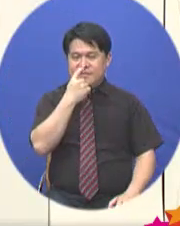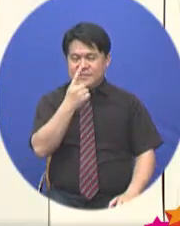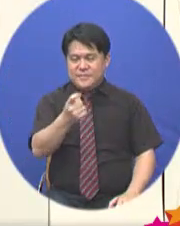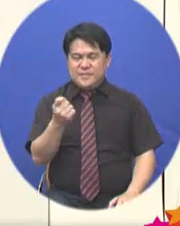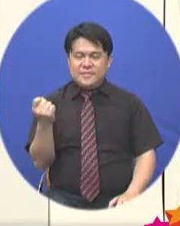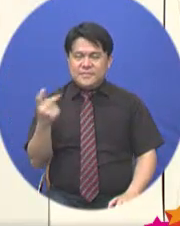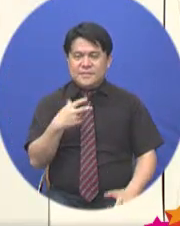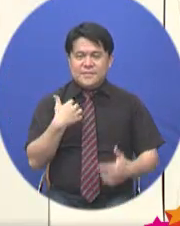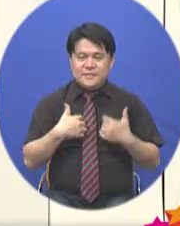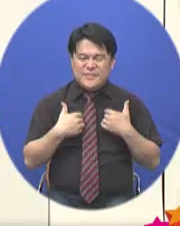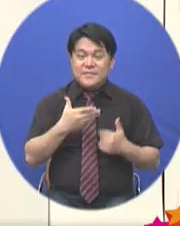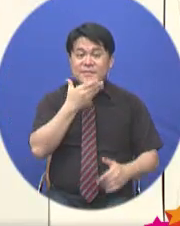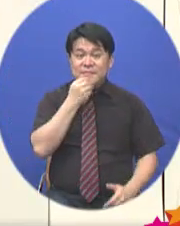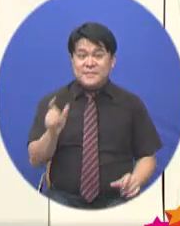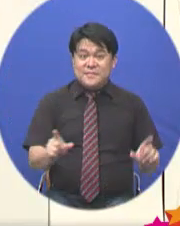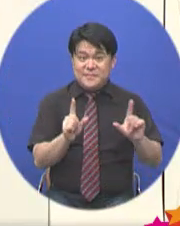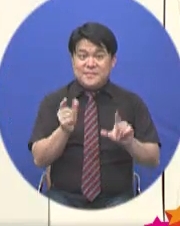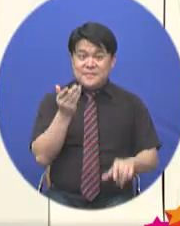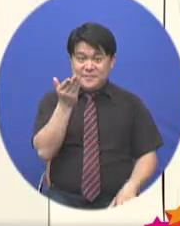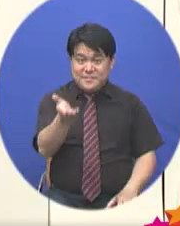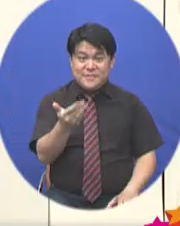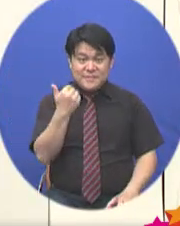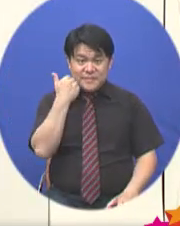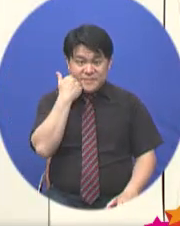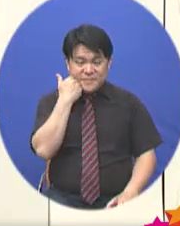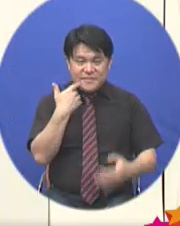멋지고 즐겁고 그러게요. 행복하게 사시는 분이